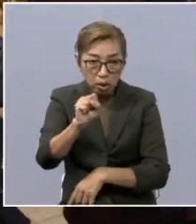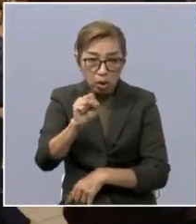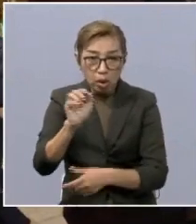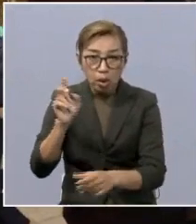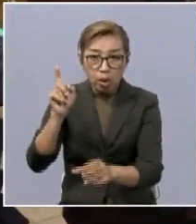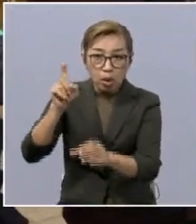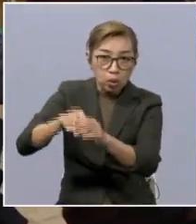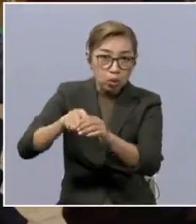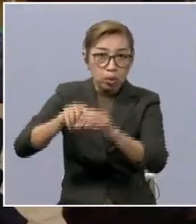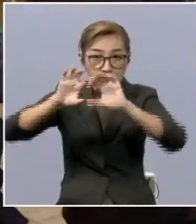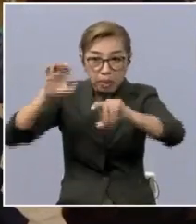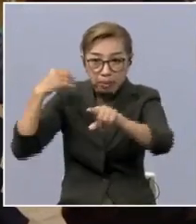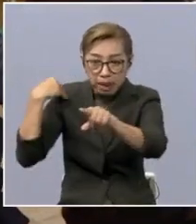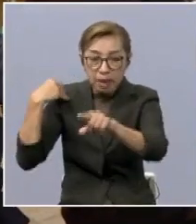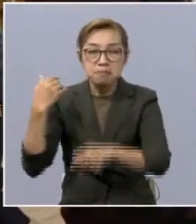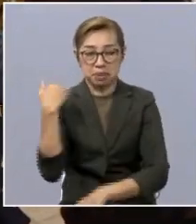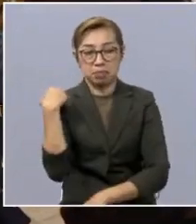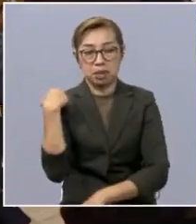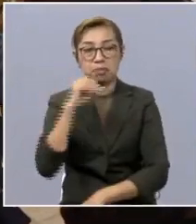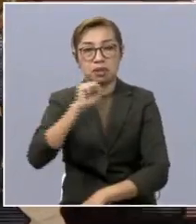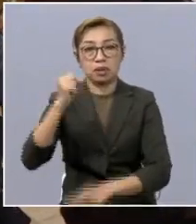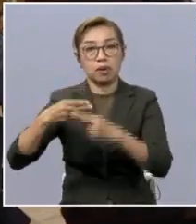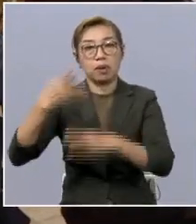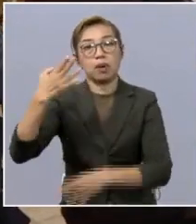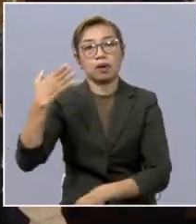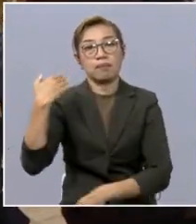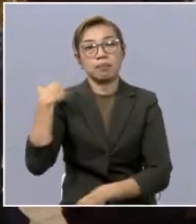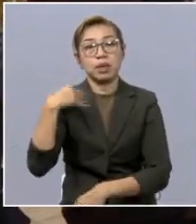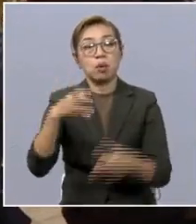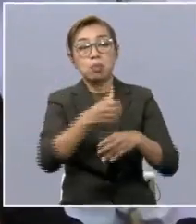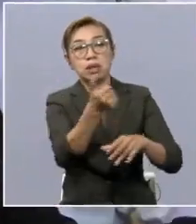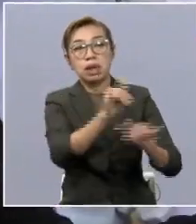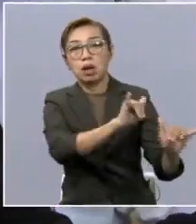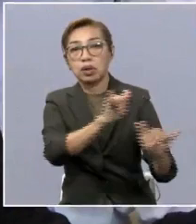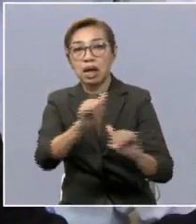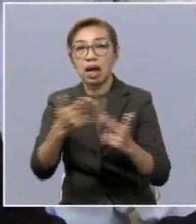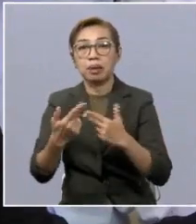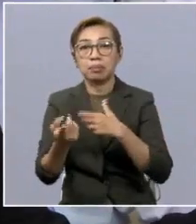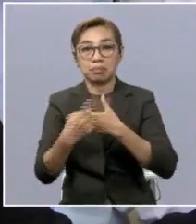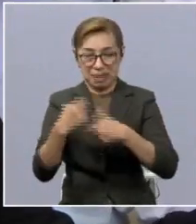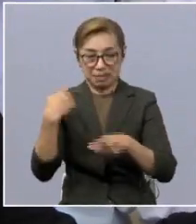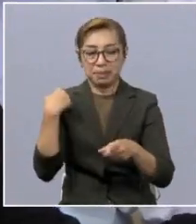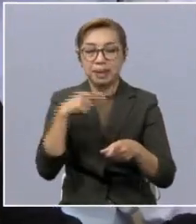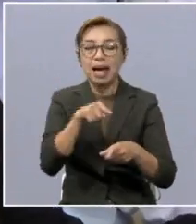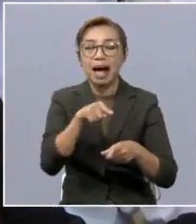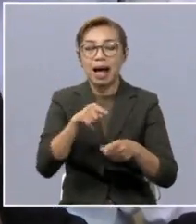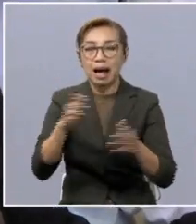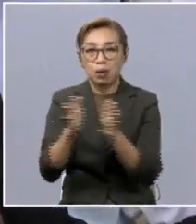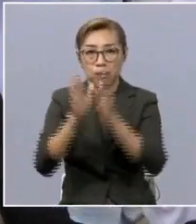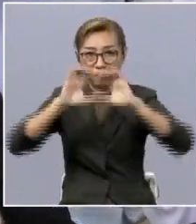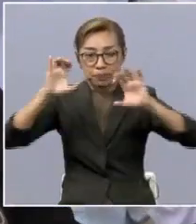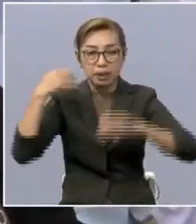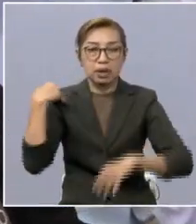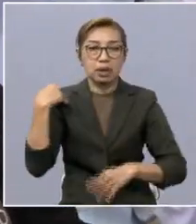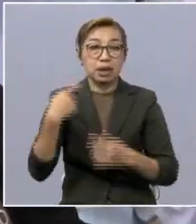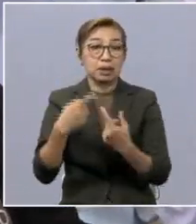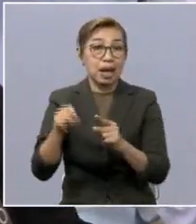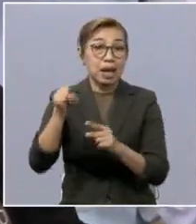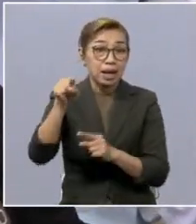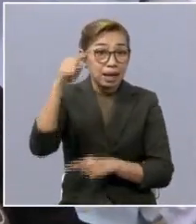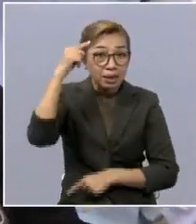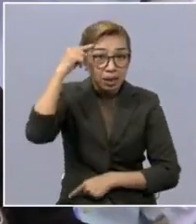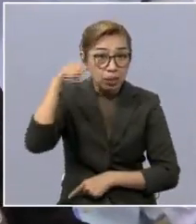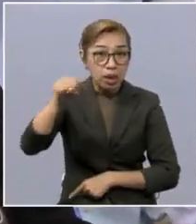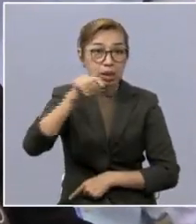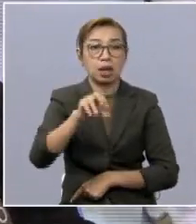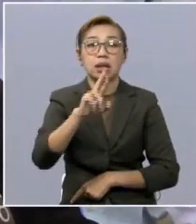บัญชีรายชื่อย้ายมาจากพรรคอื่นนะครับคุณเอกนัทเองก็บอกว่าพลเอกประยุทธ์เนี่ยไม่โดดเดี่ยวแน่นอนนะฮะเพราะรวมไทยสร้างชาติมีส.ส.ในสภา